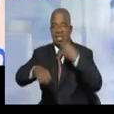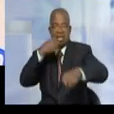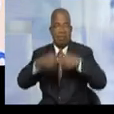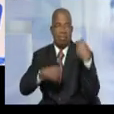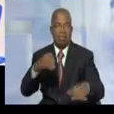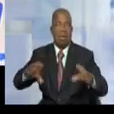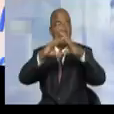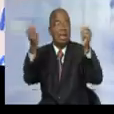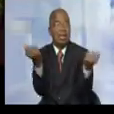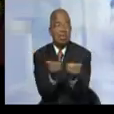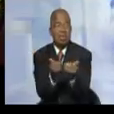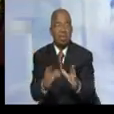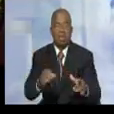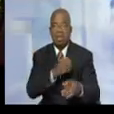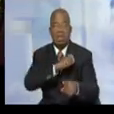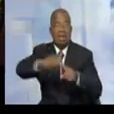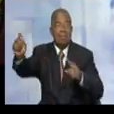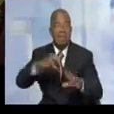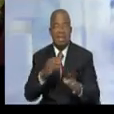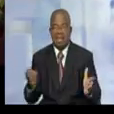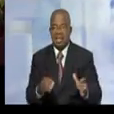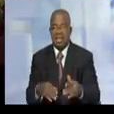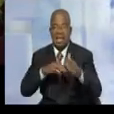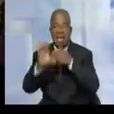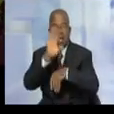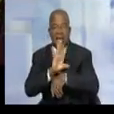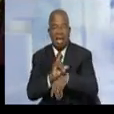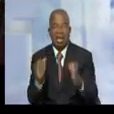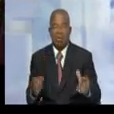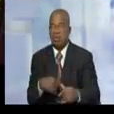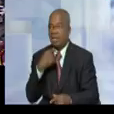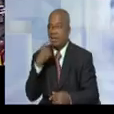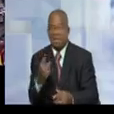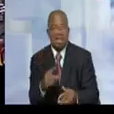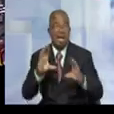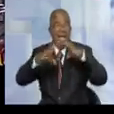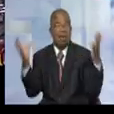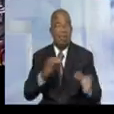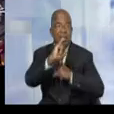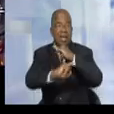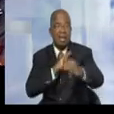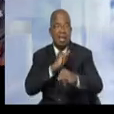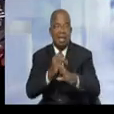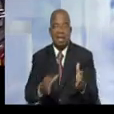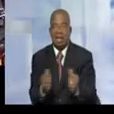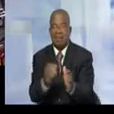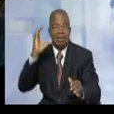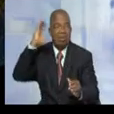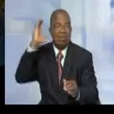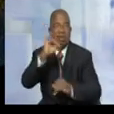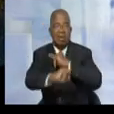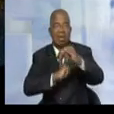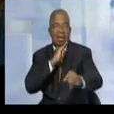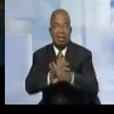en Côte d'Ivoire se dit heureux de constater que la communauté internationale, à travers l'organisation de la conférence